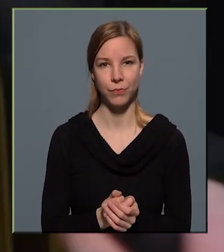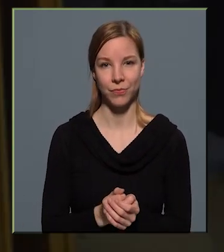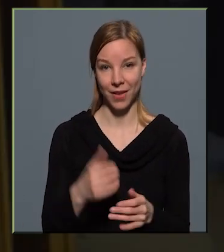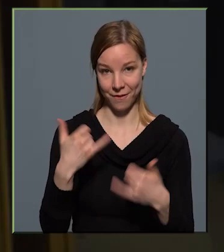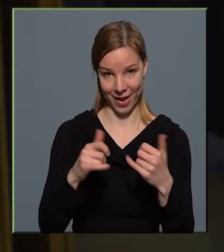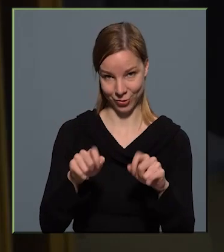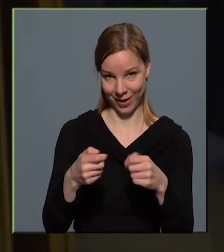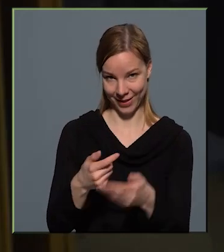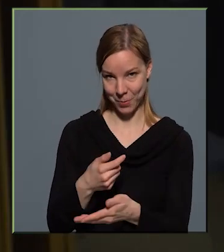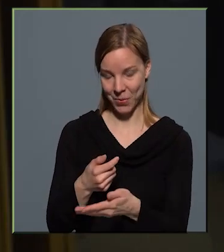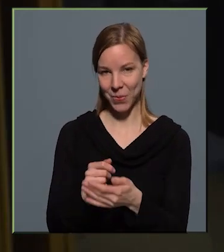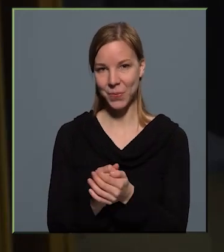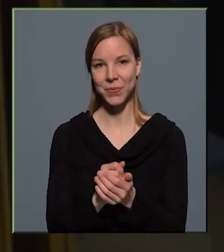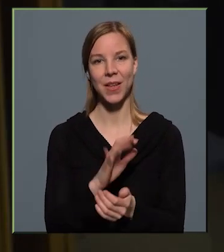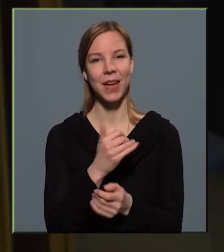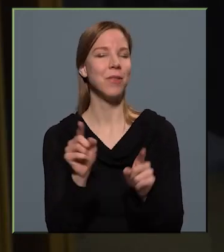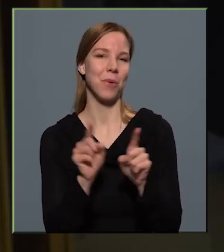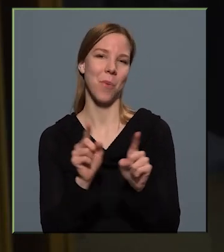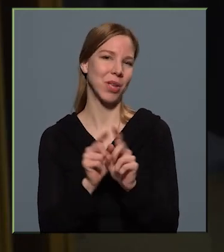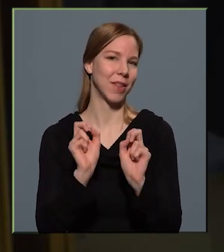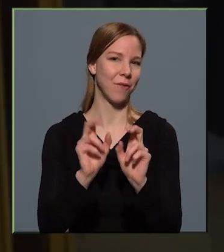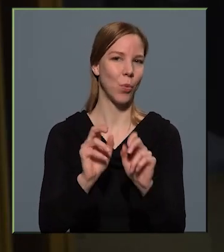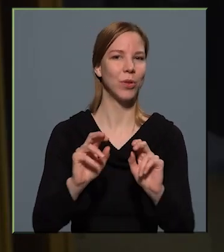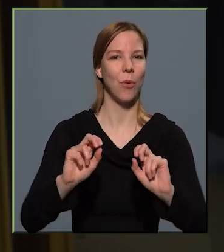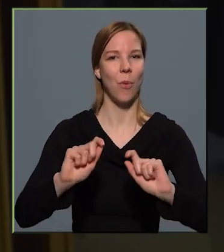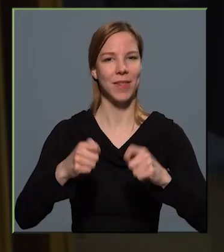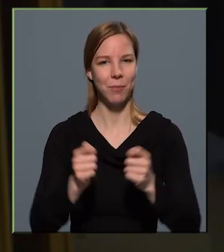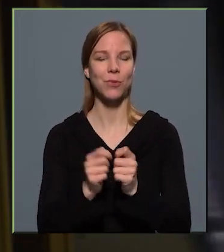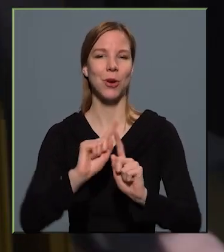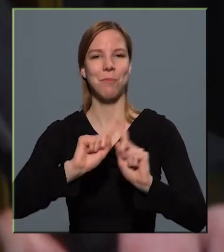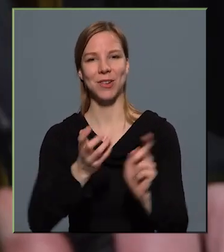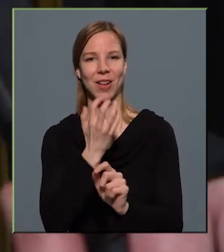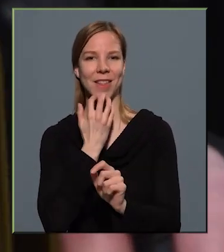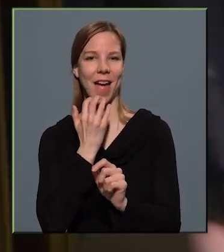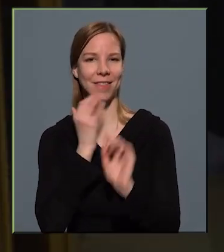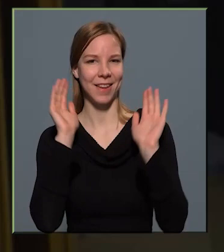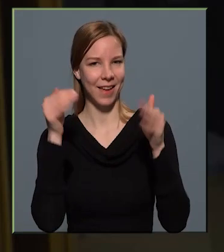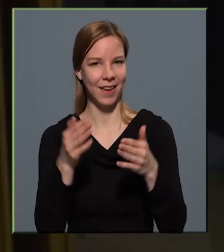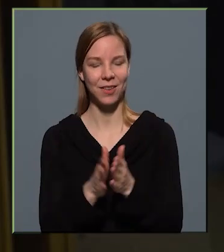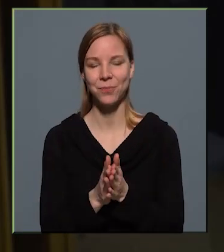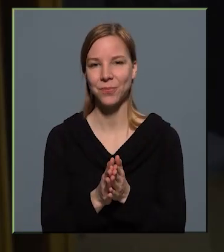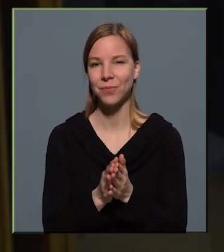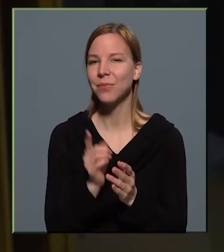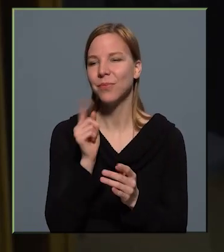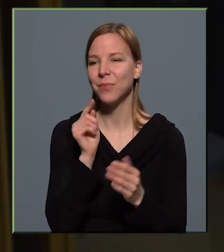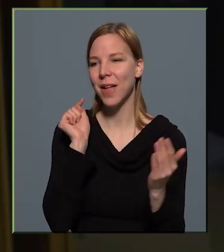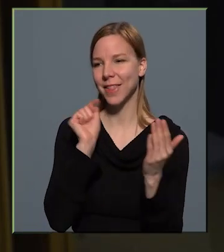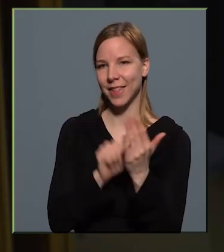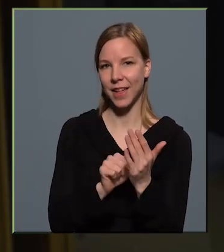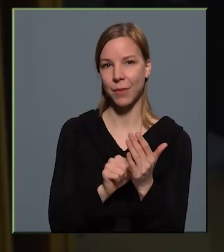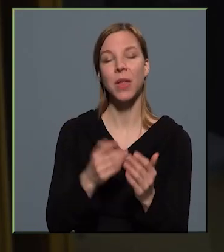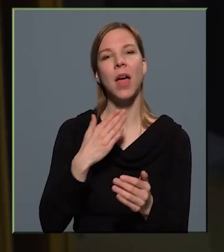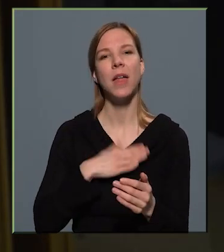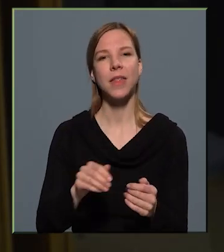Versenycipőt? Ugyanazt a futócipőt, csak más szándékkal. És mi lesz a cél? Szeretnék egy